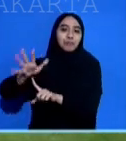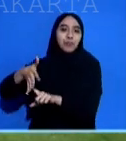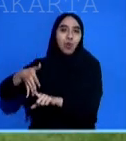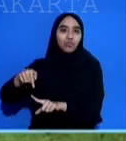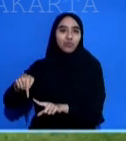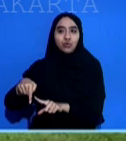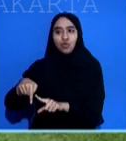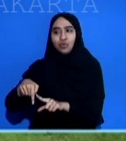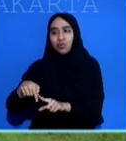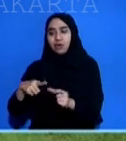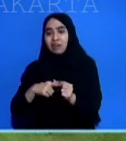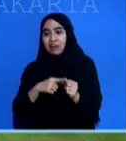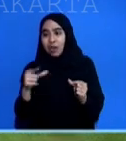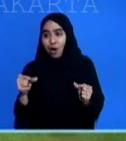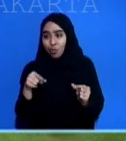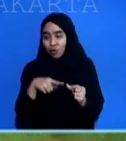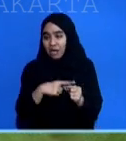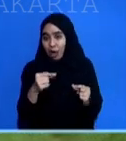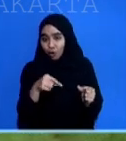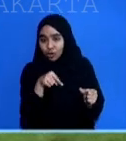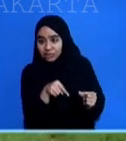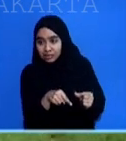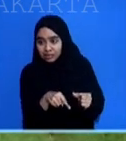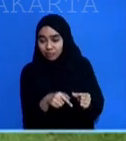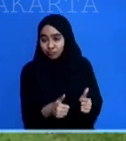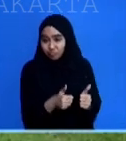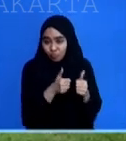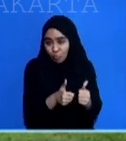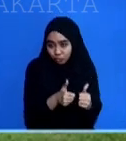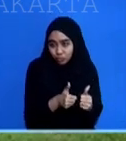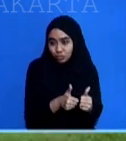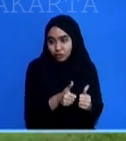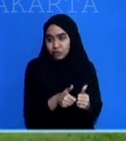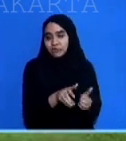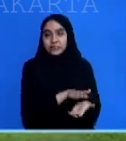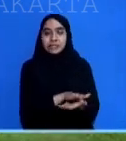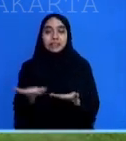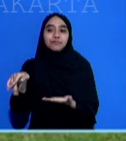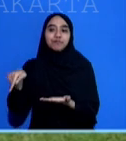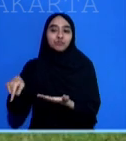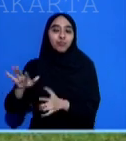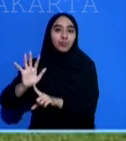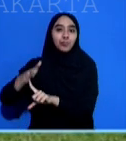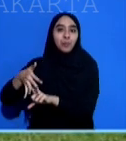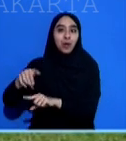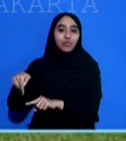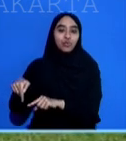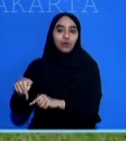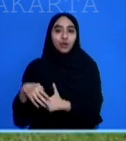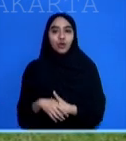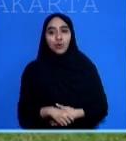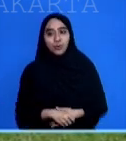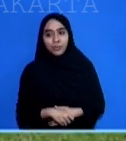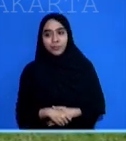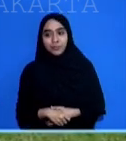daun cengkeh kering itu yang bagus-bagus itu kita setor ke sana. Saya merasa